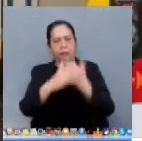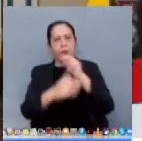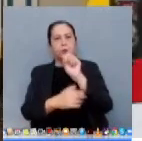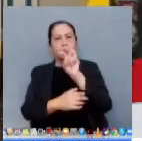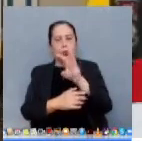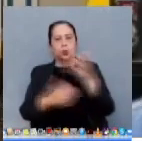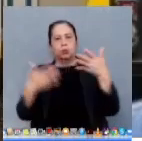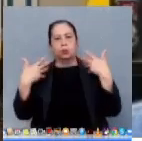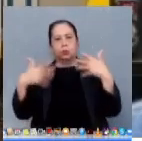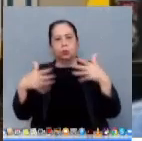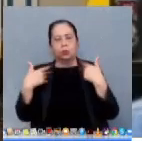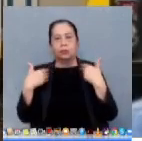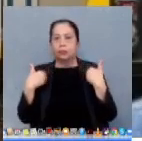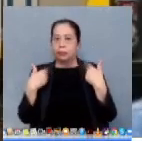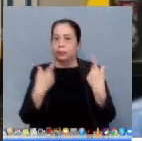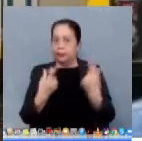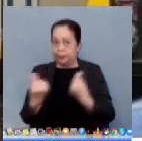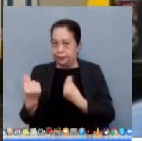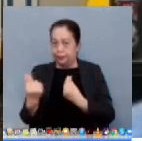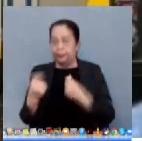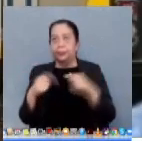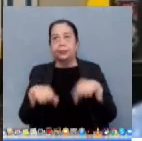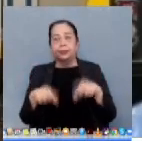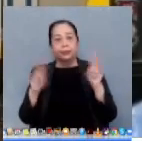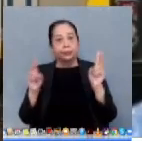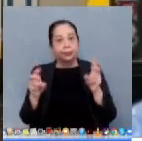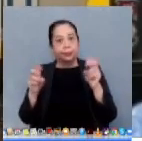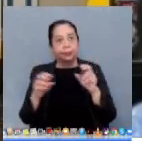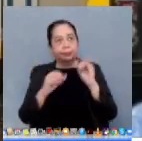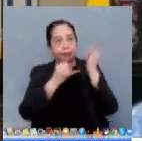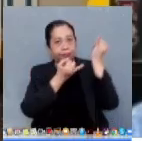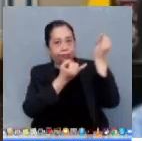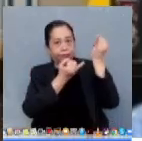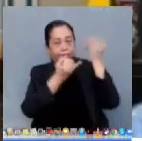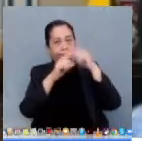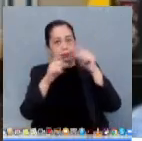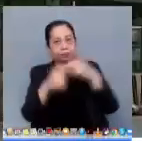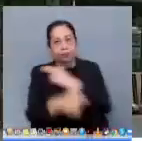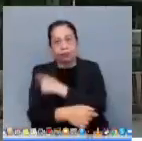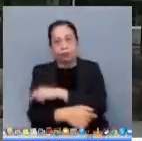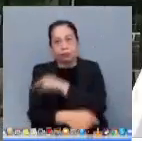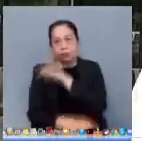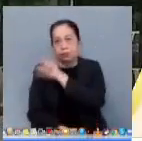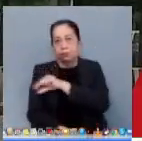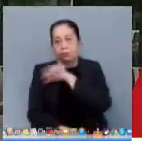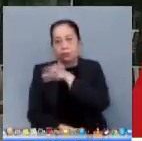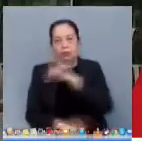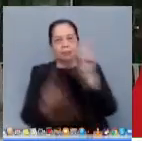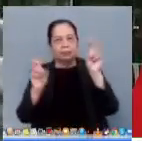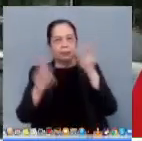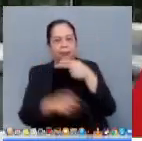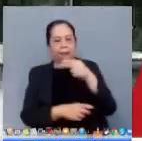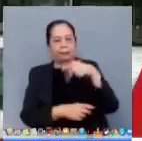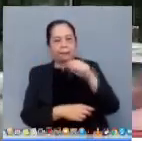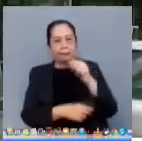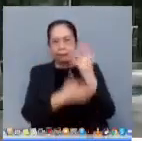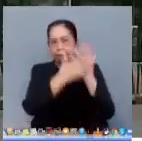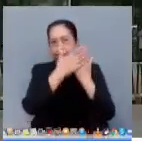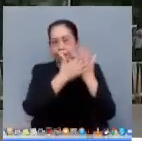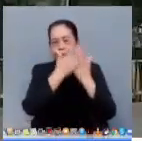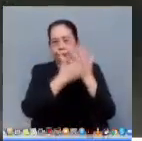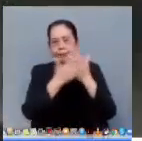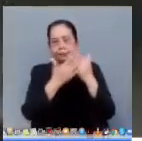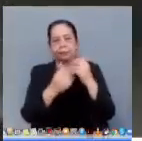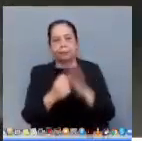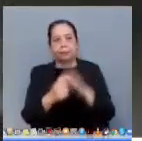ginawang initiative, ito yung pag-install ng hospital-grade HEPA filters. Sa guidelines ng DOLE para sa ventilation